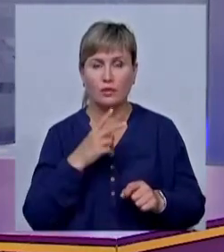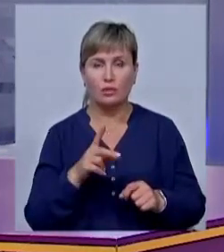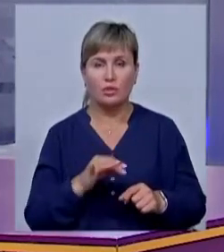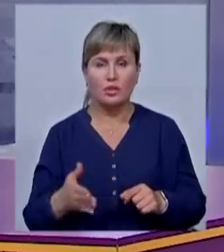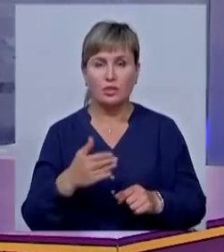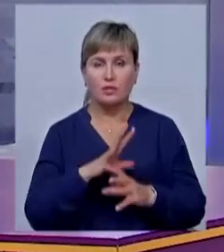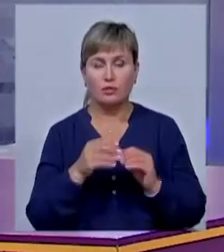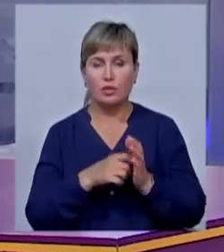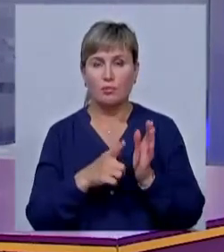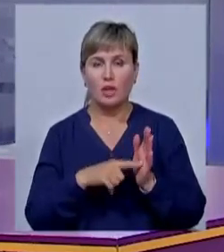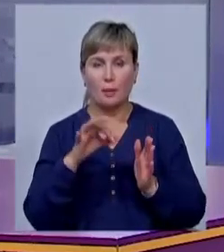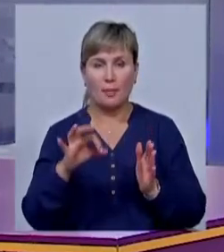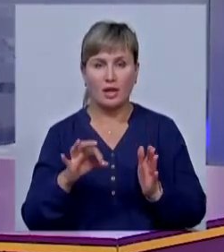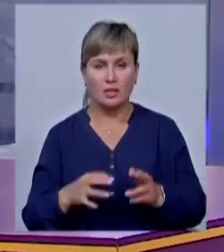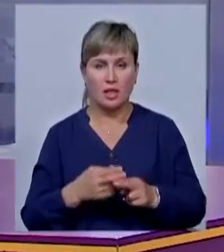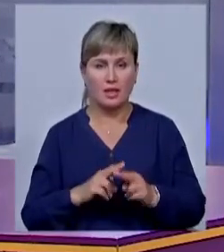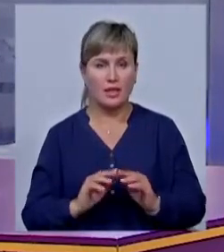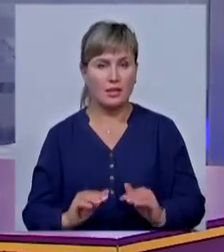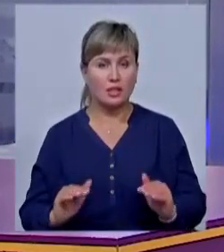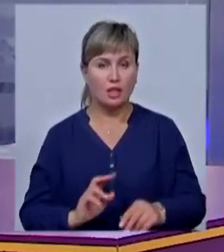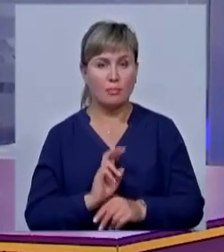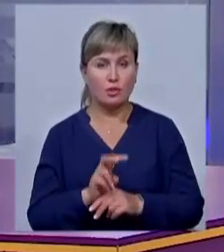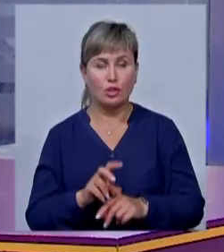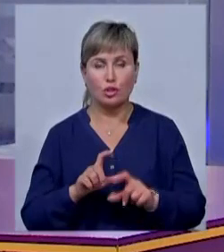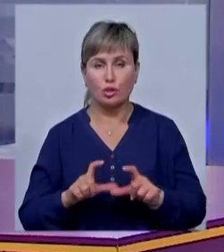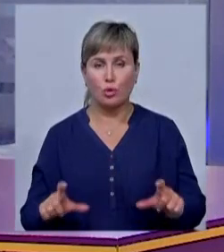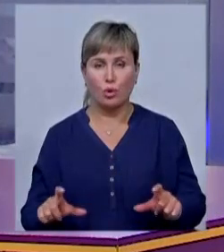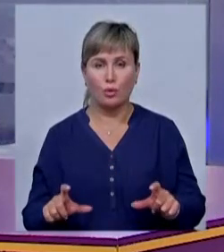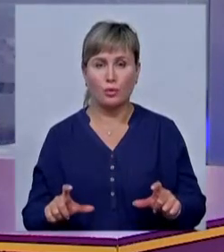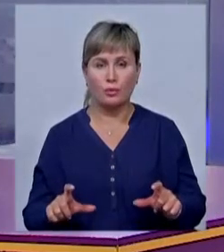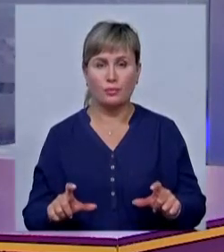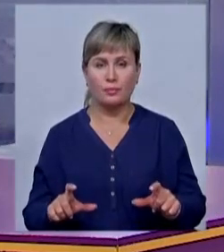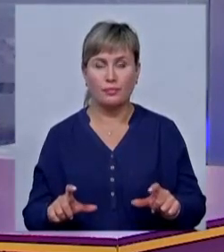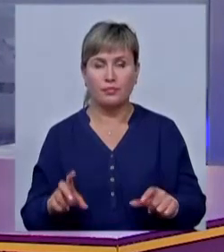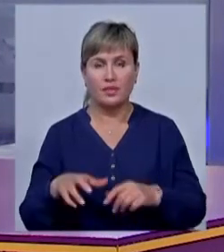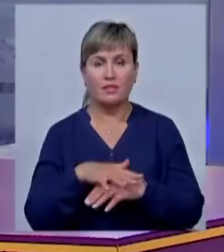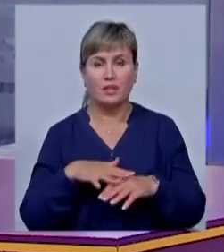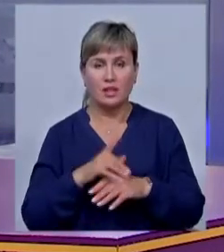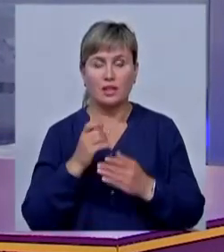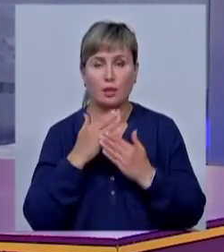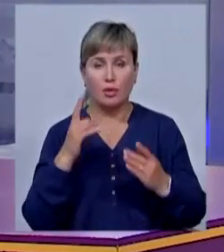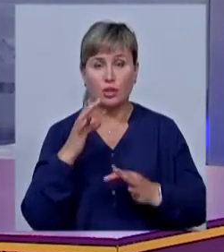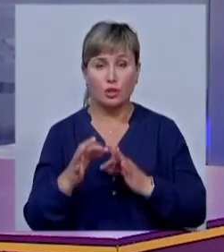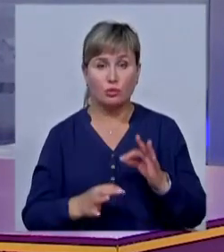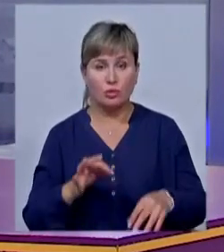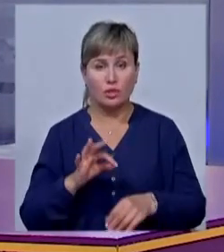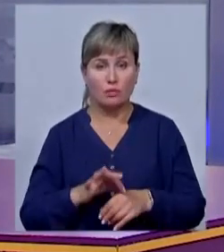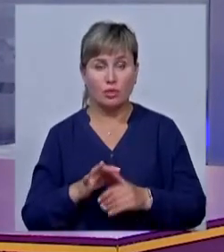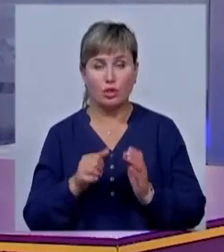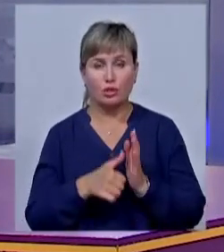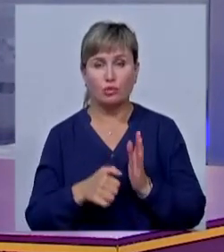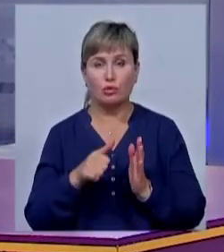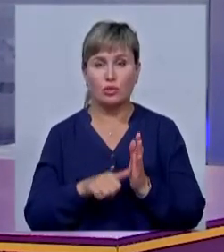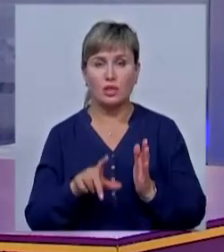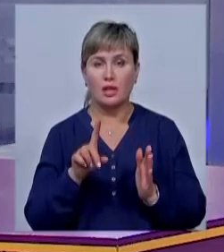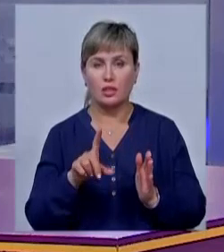всего 17% – это дети, посещающие школу. Тем временем в стране за последние сутки заболели